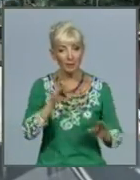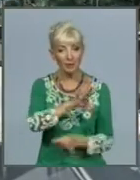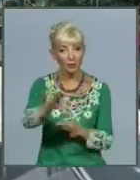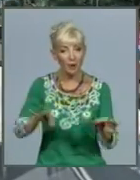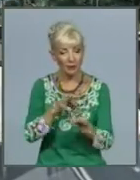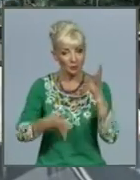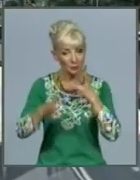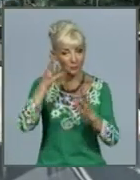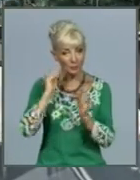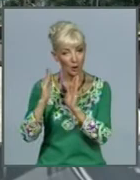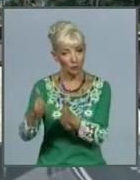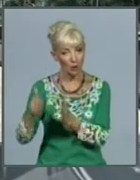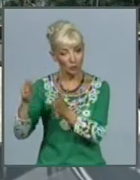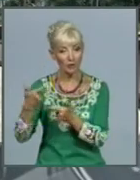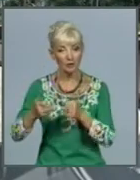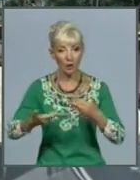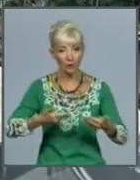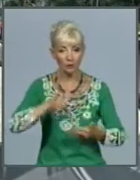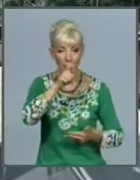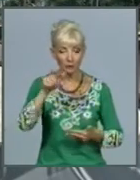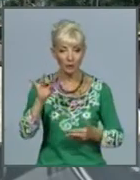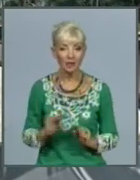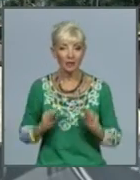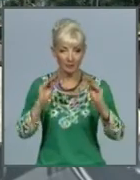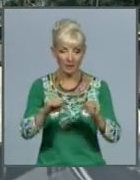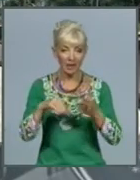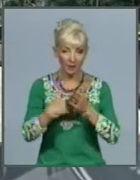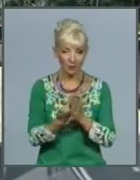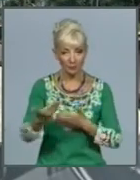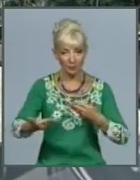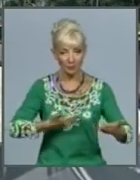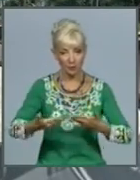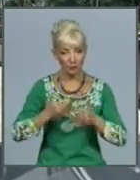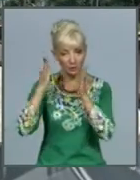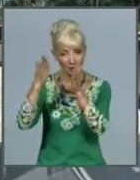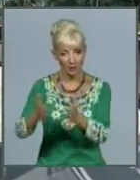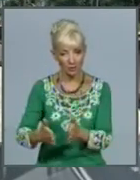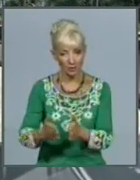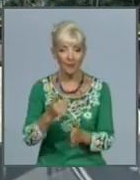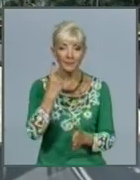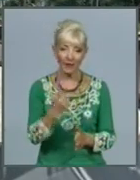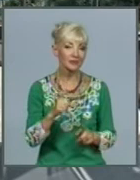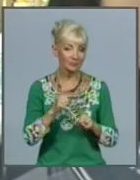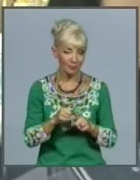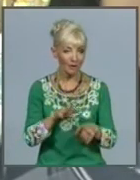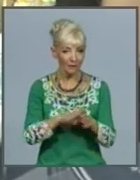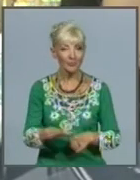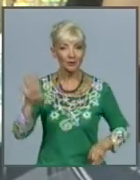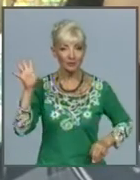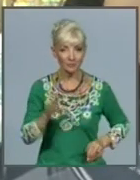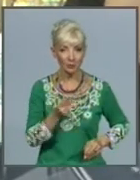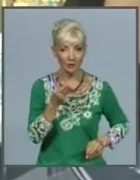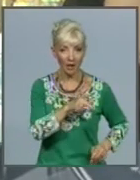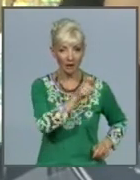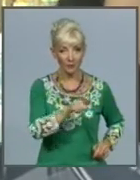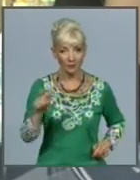ходять люди, і облаштували на їх місці нові пішохідні доріжки. Одним словом, зробили все для людей. Якщо брати з